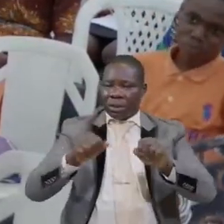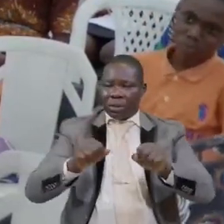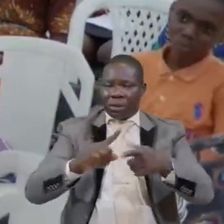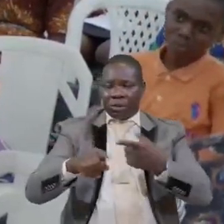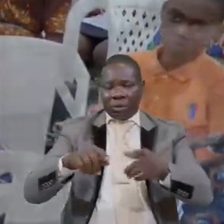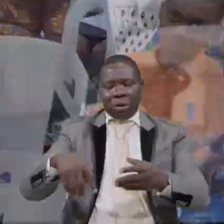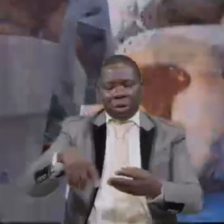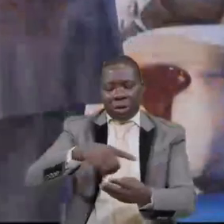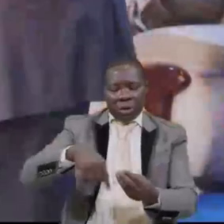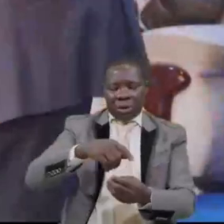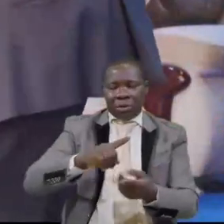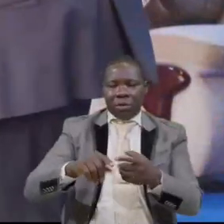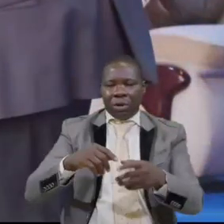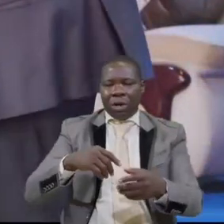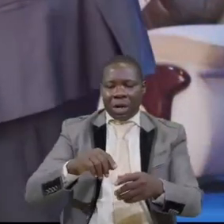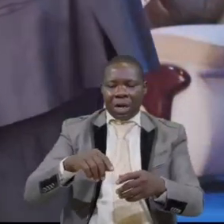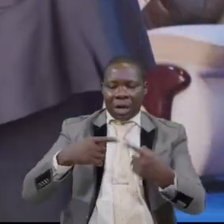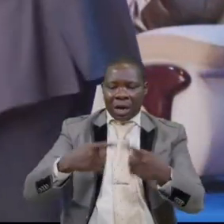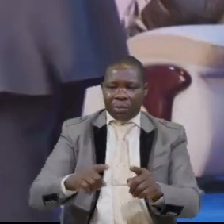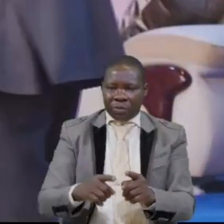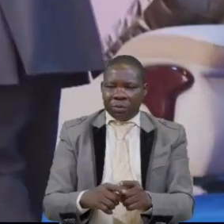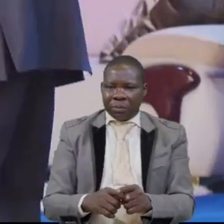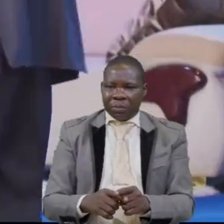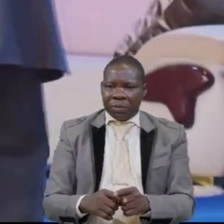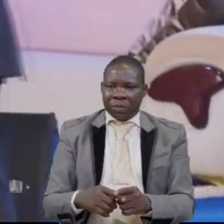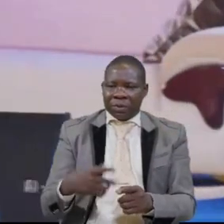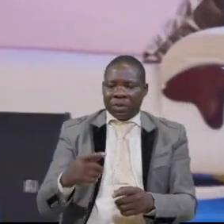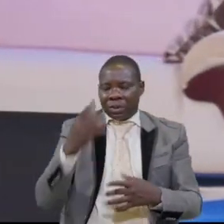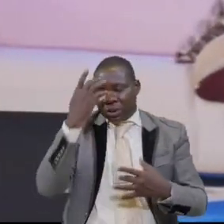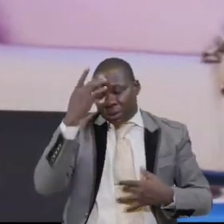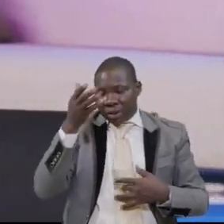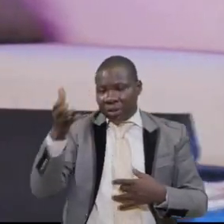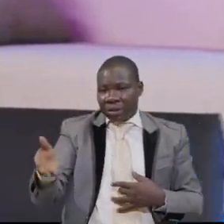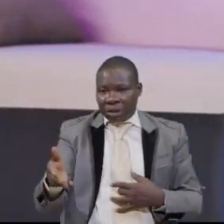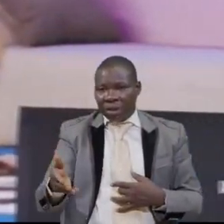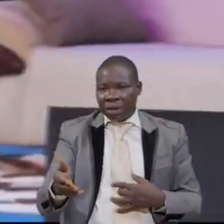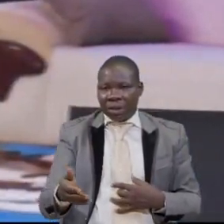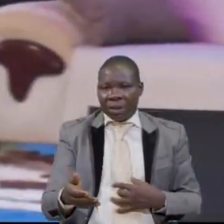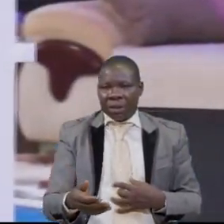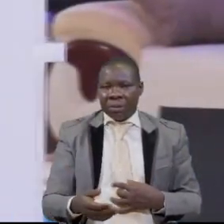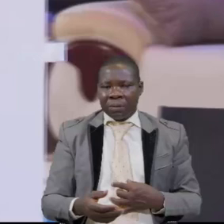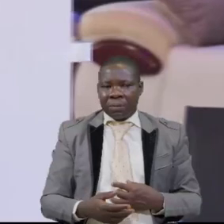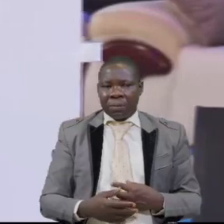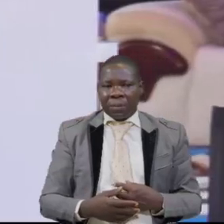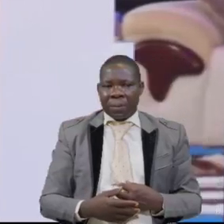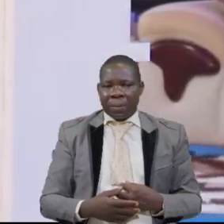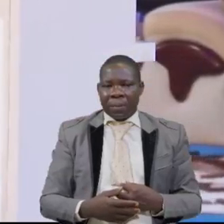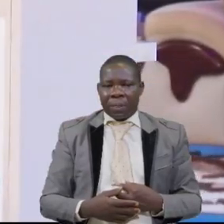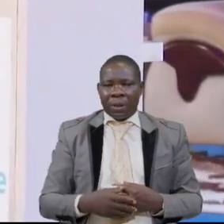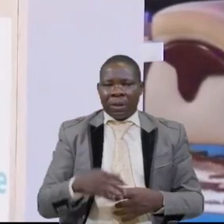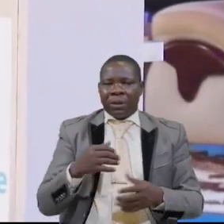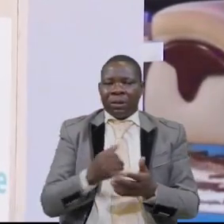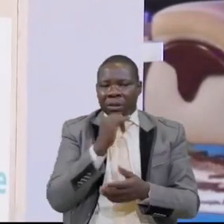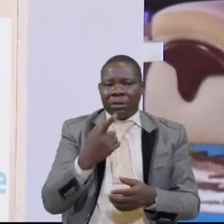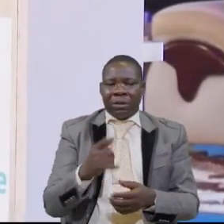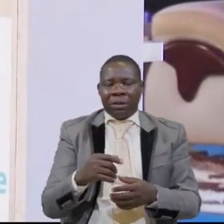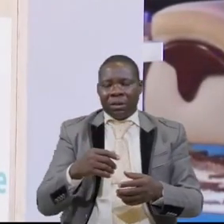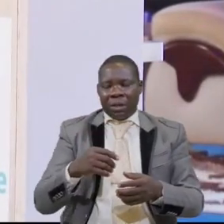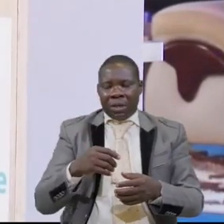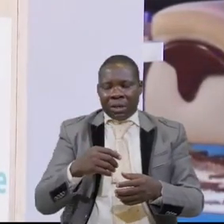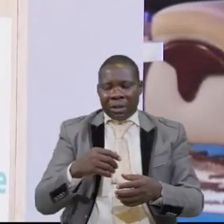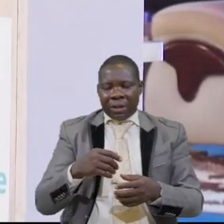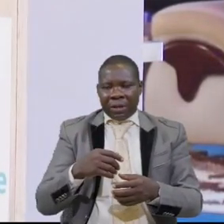n'était pas malade pour toujours, mais quelques jours. La maladie ici, vous savez, c'est l'impression et